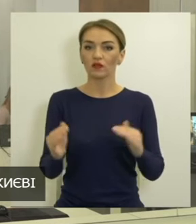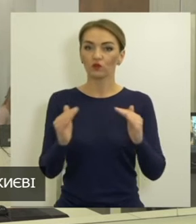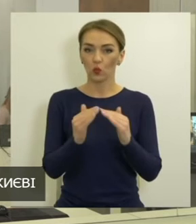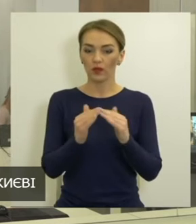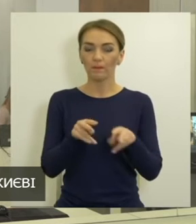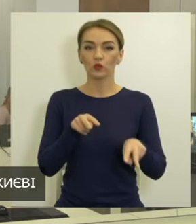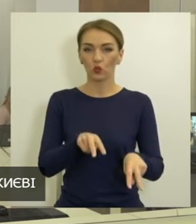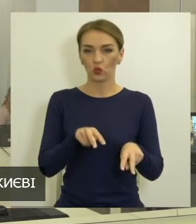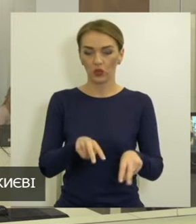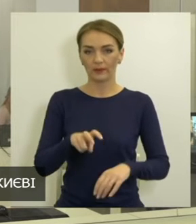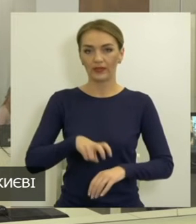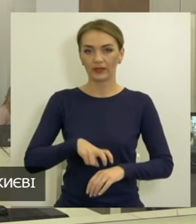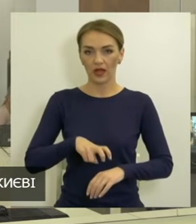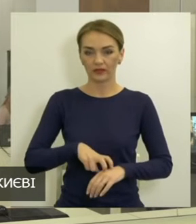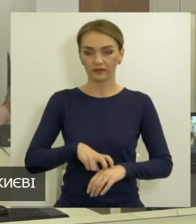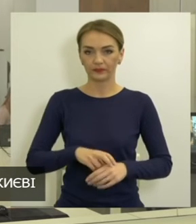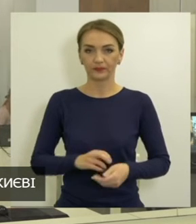під контролем лікарів.